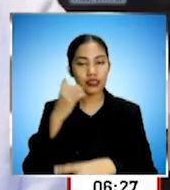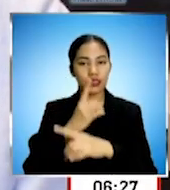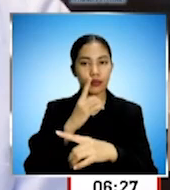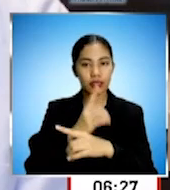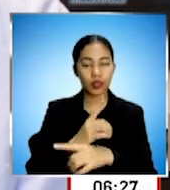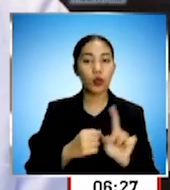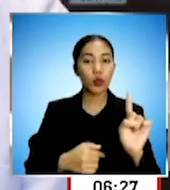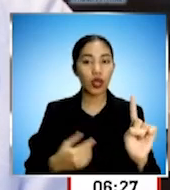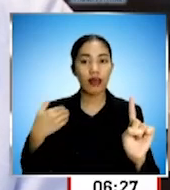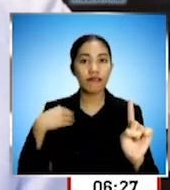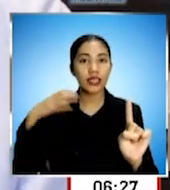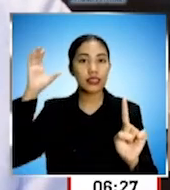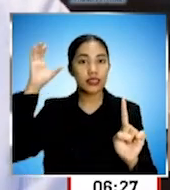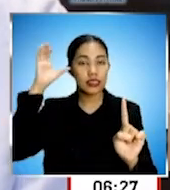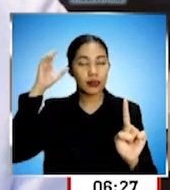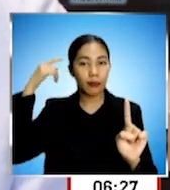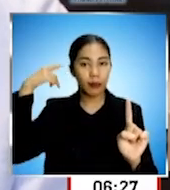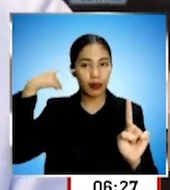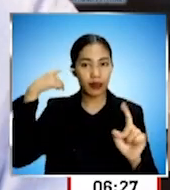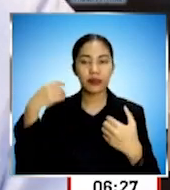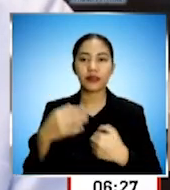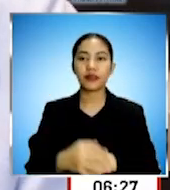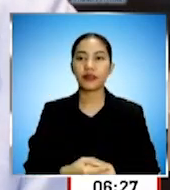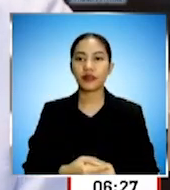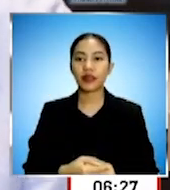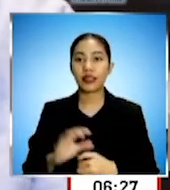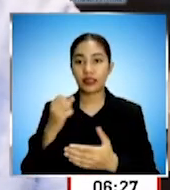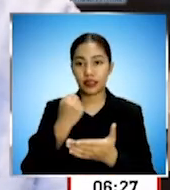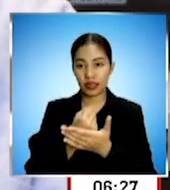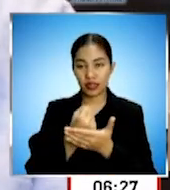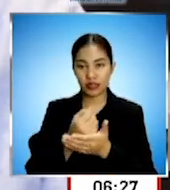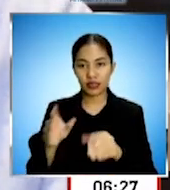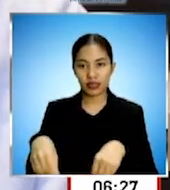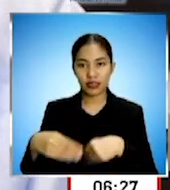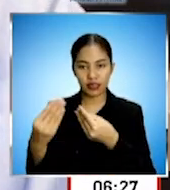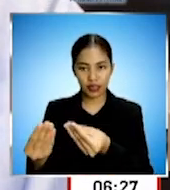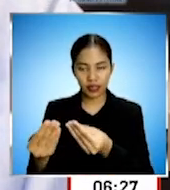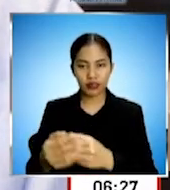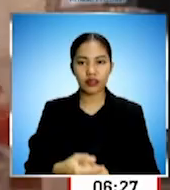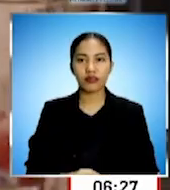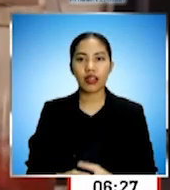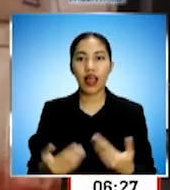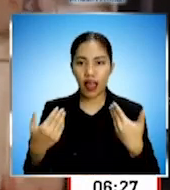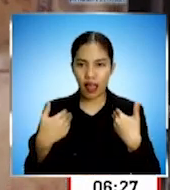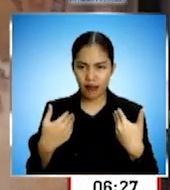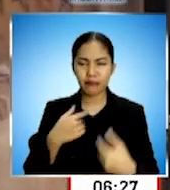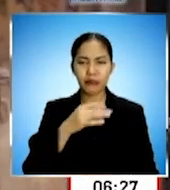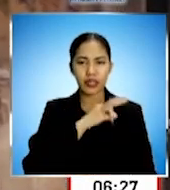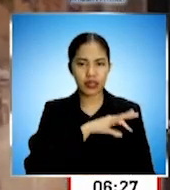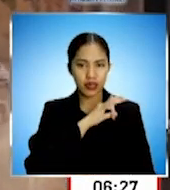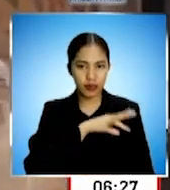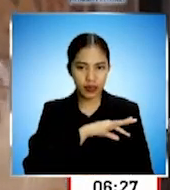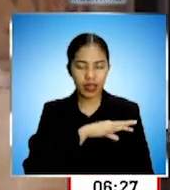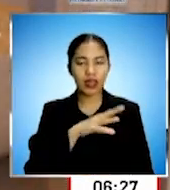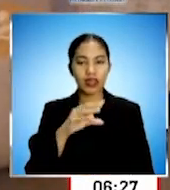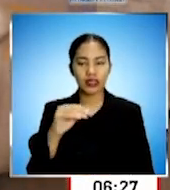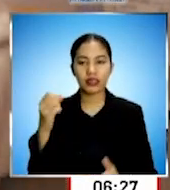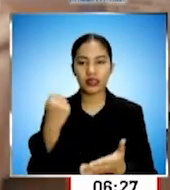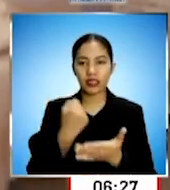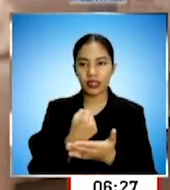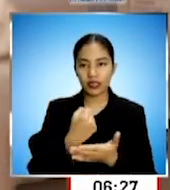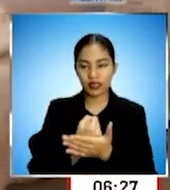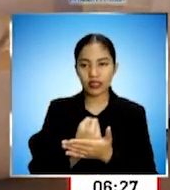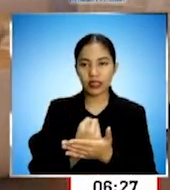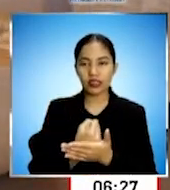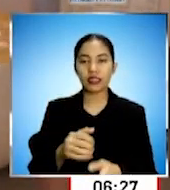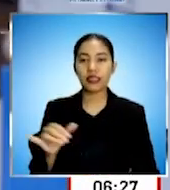na binibigay namin sa kanila, of course, has the mandatory benefits and of course their salary. As for the baristas, they have